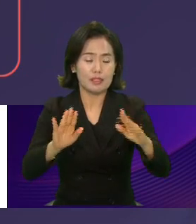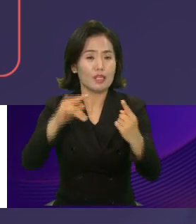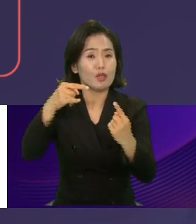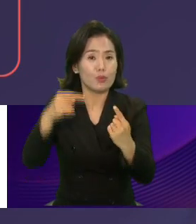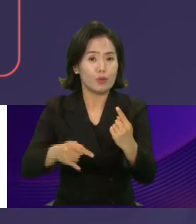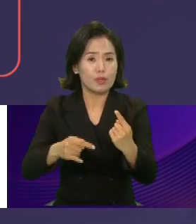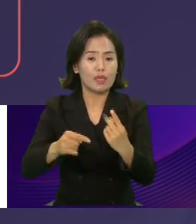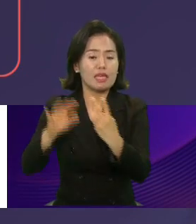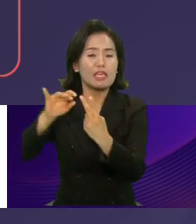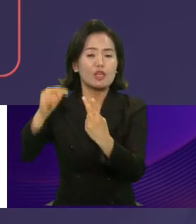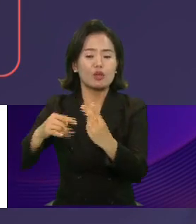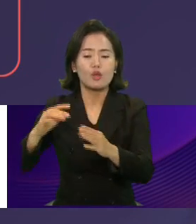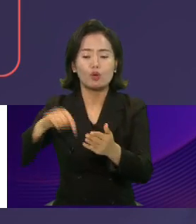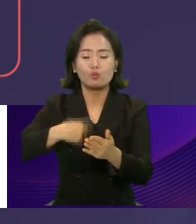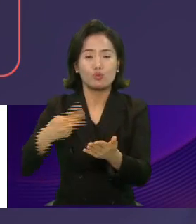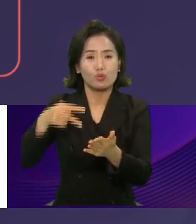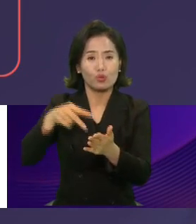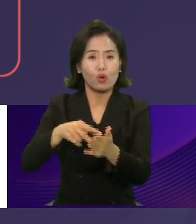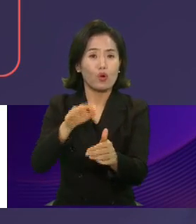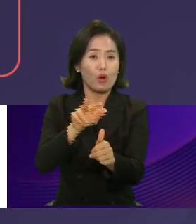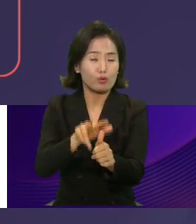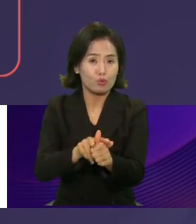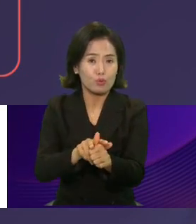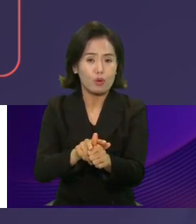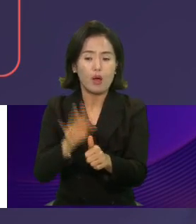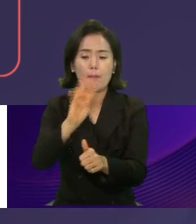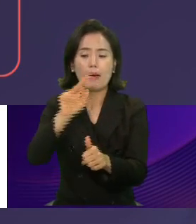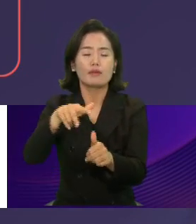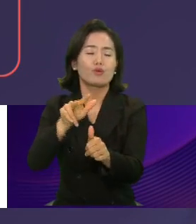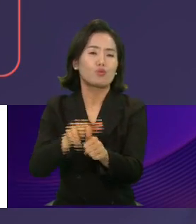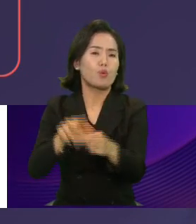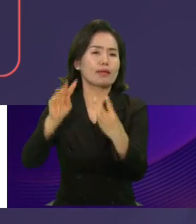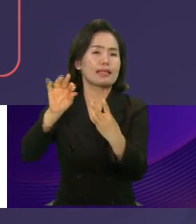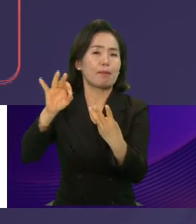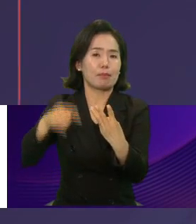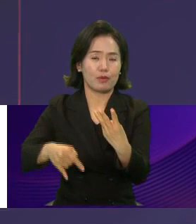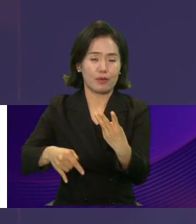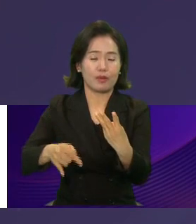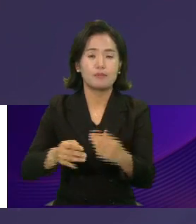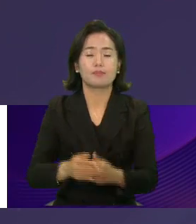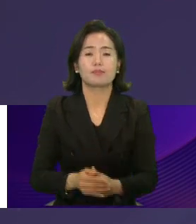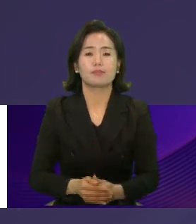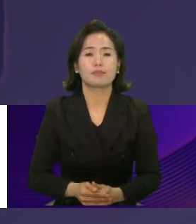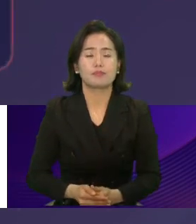1위, 2위는 무소속 김성환 후보, 3위는 국민의힘 박은식 후보입니다.